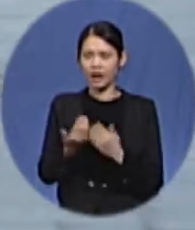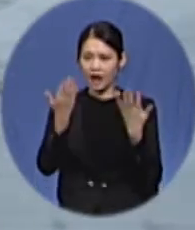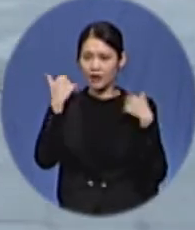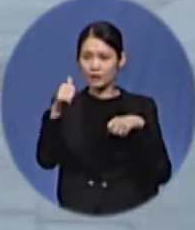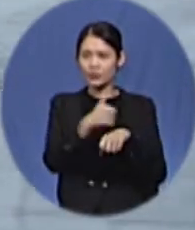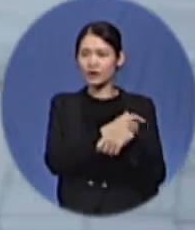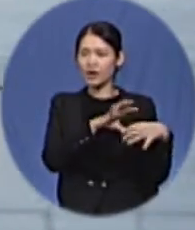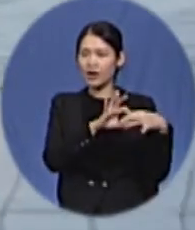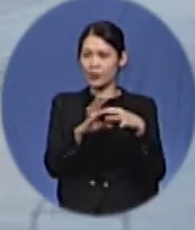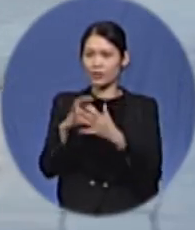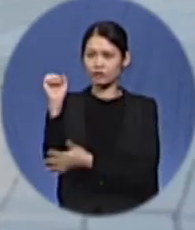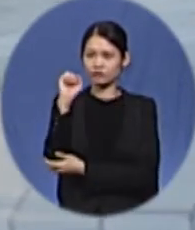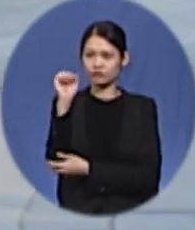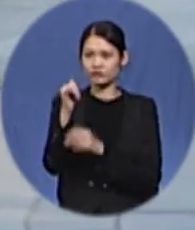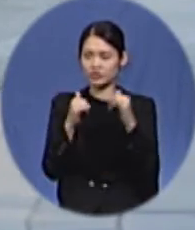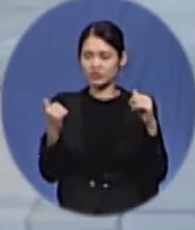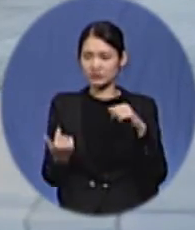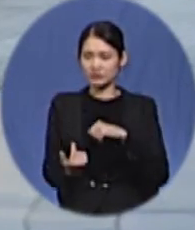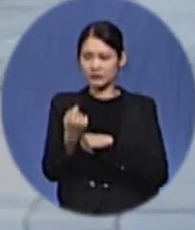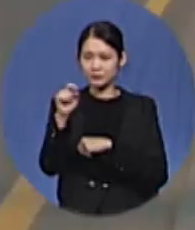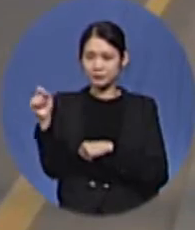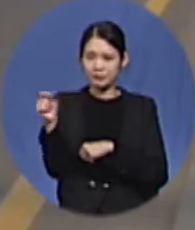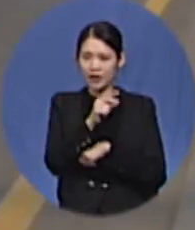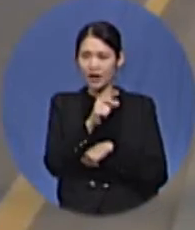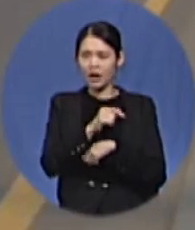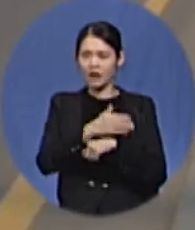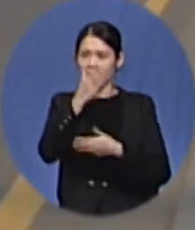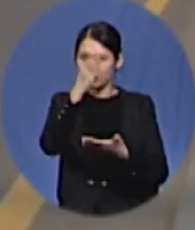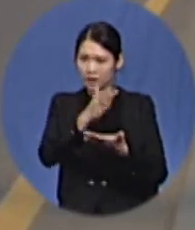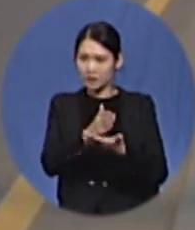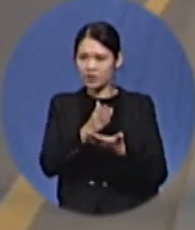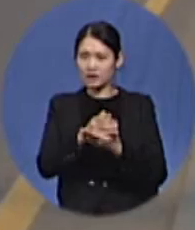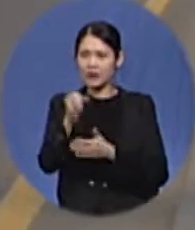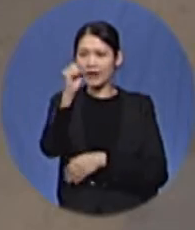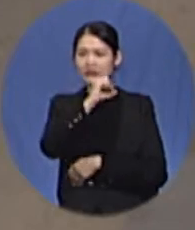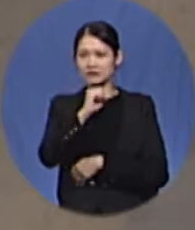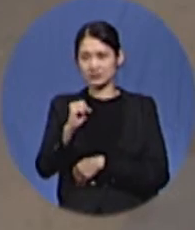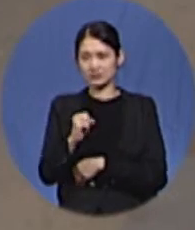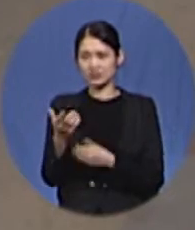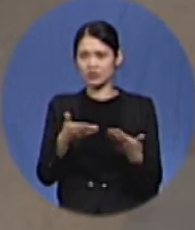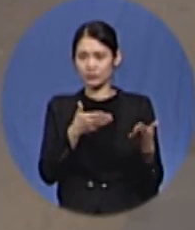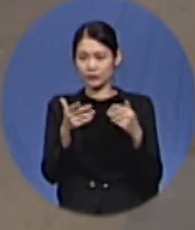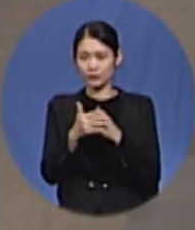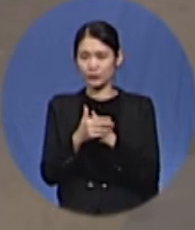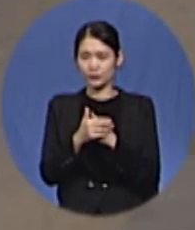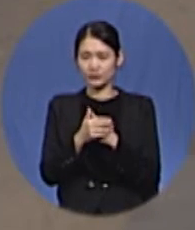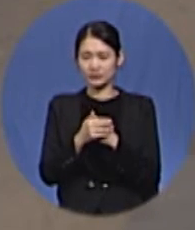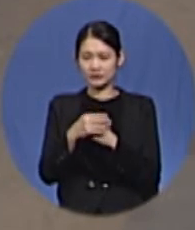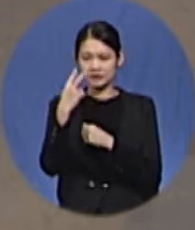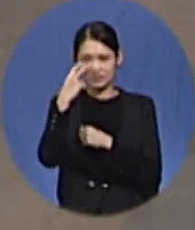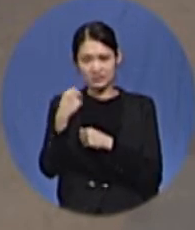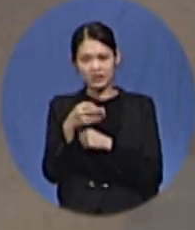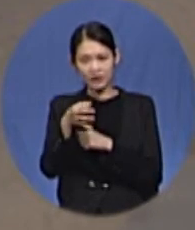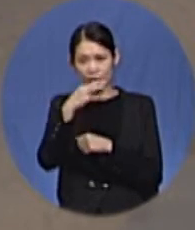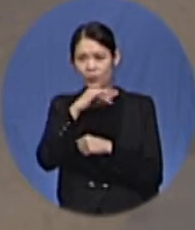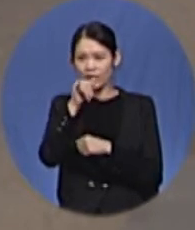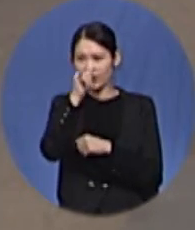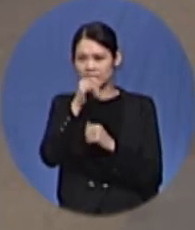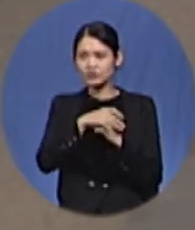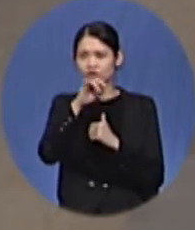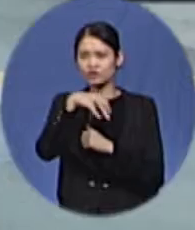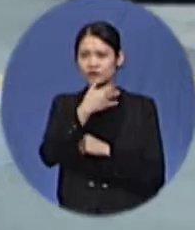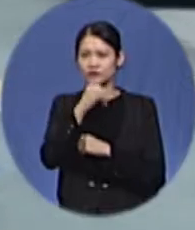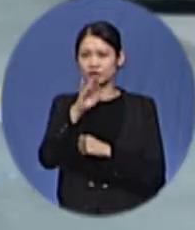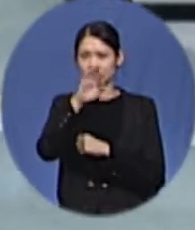곳에 운전자의 과속을 방지하는 S자 도로나 경각심을 주는 시각 효과를 그린 유니버설 디자인도